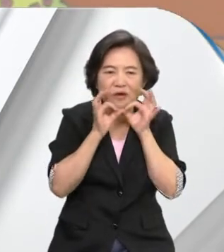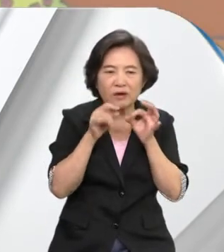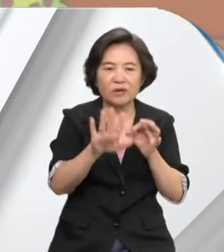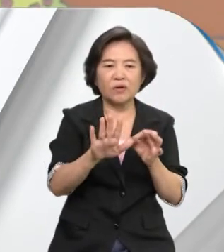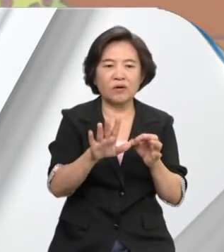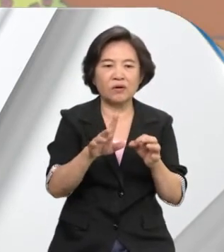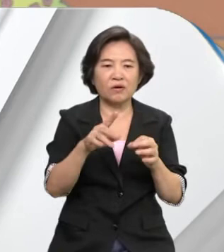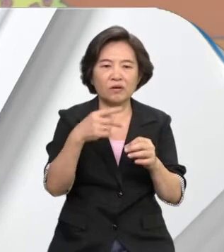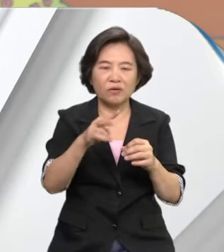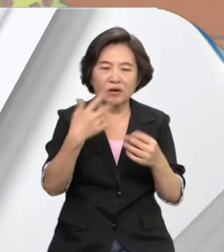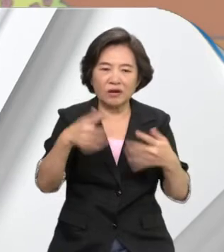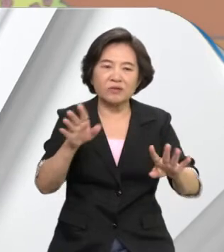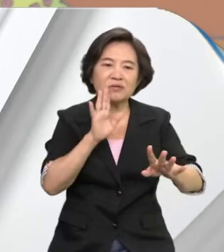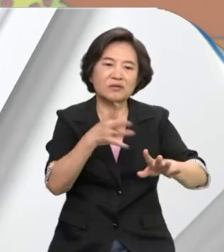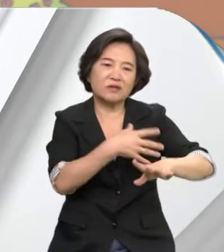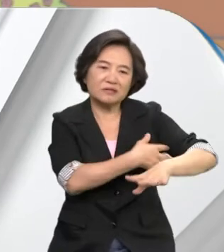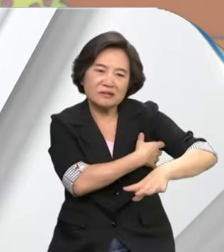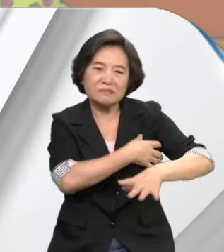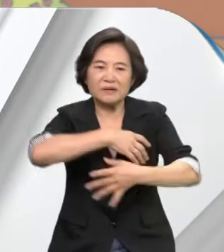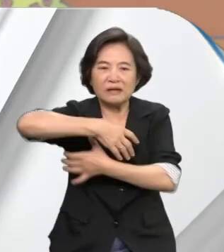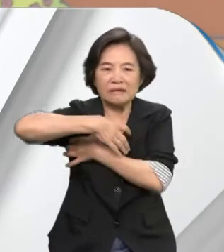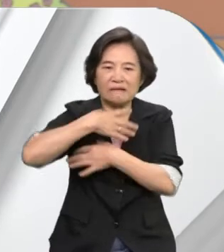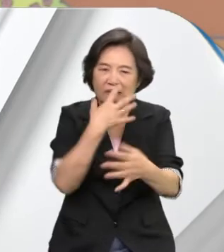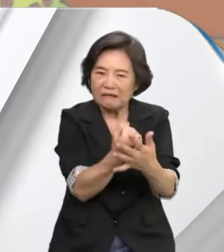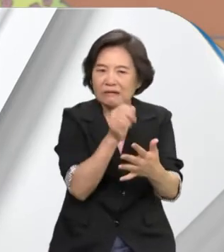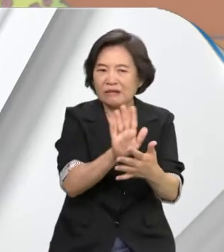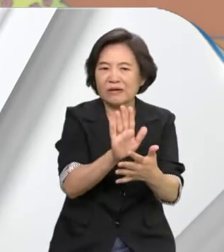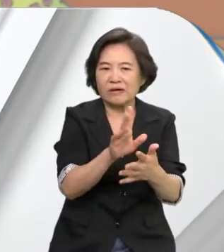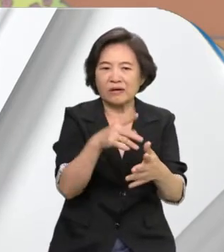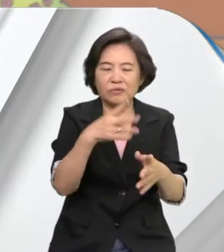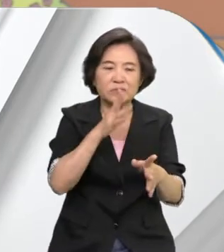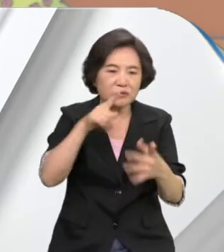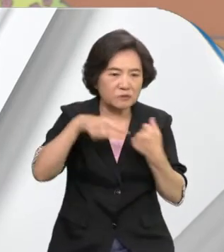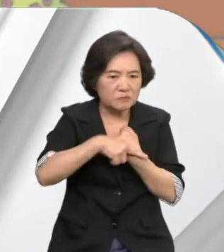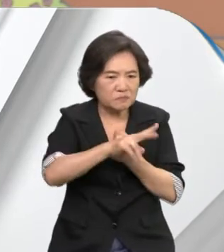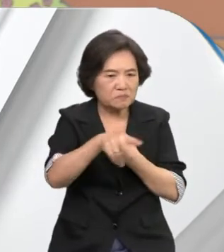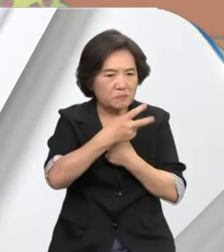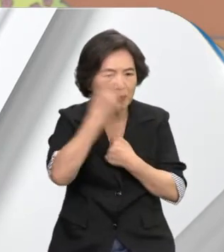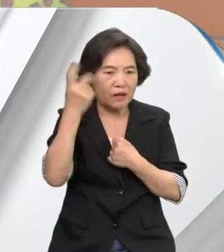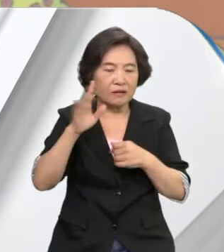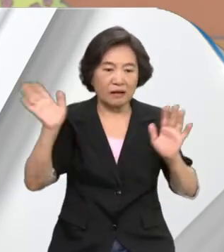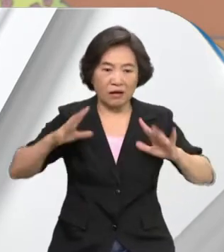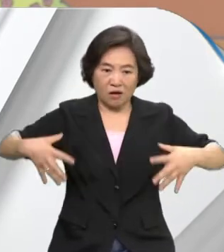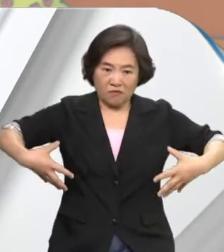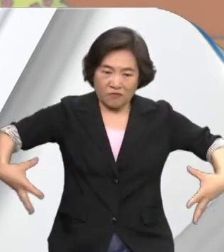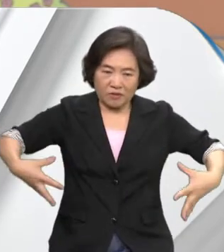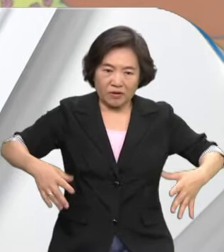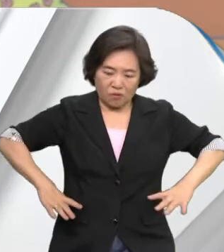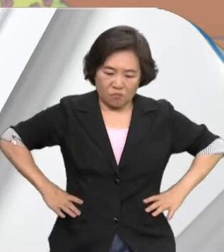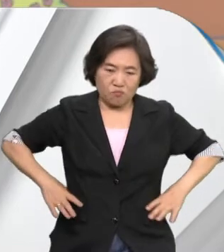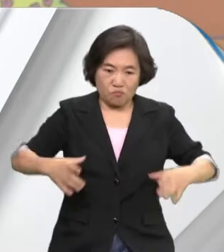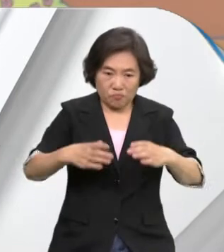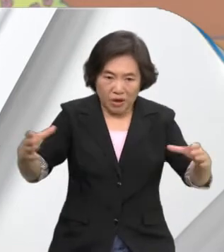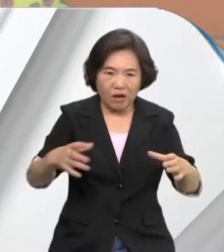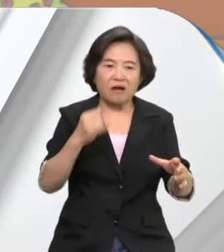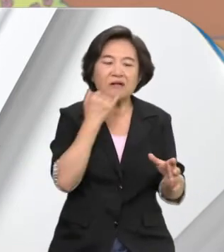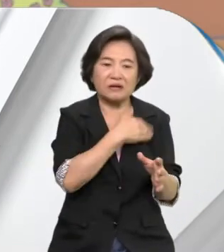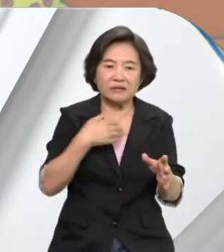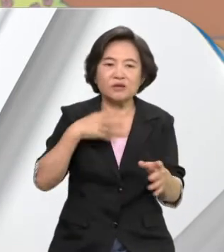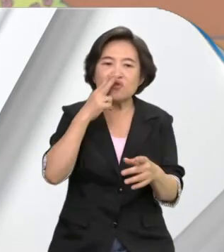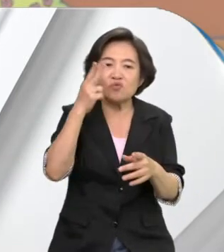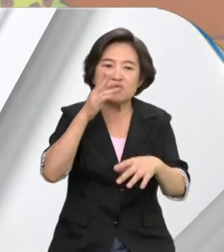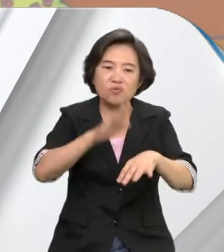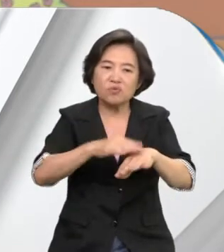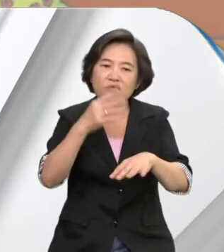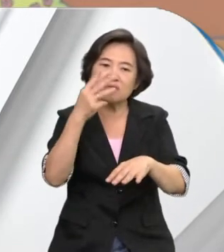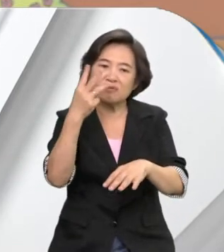然后这个一些淋巴瘤，甚至于有一些研究认为孩子的肥胖，然后腰围比较粗，也可能跟